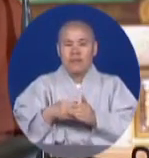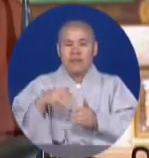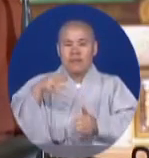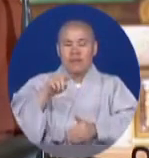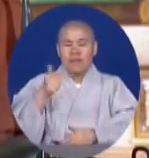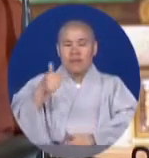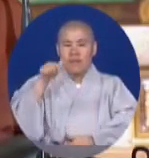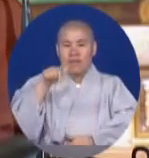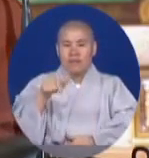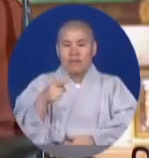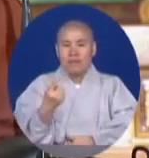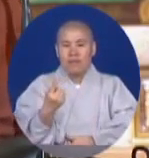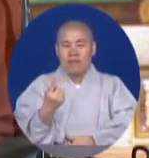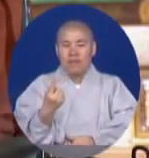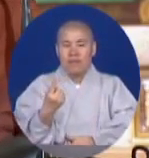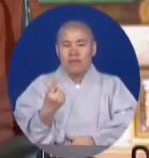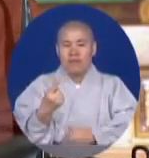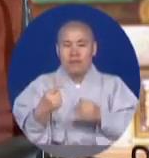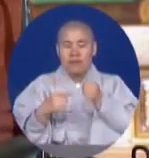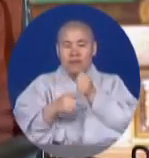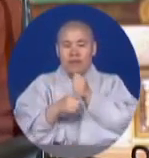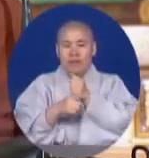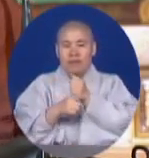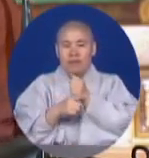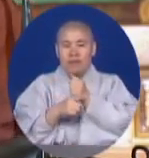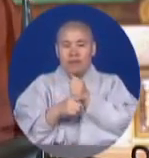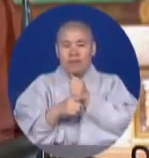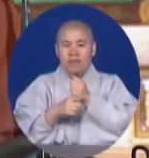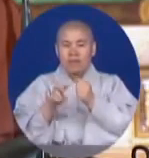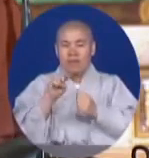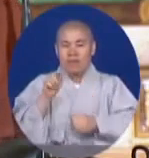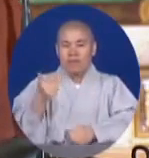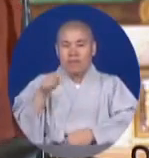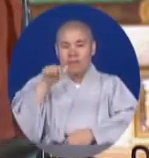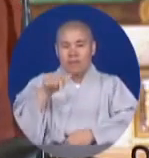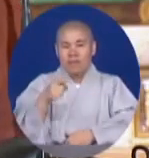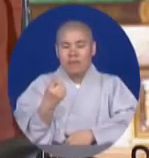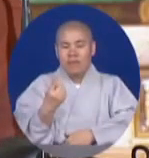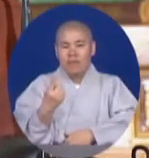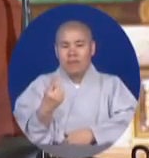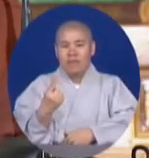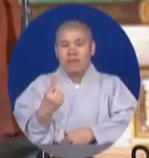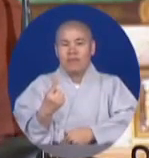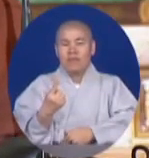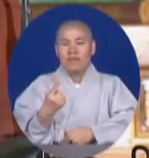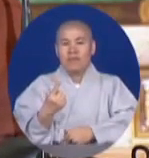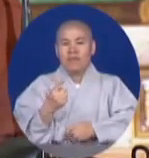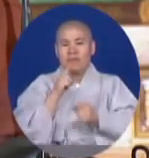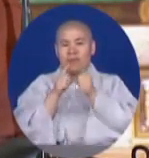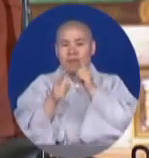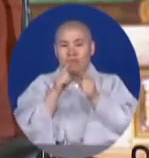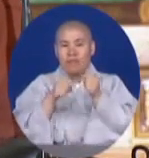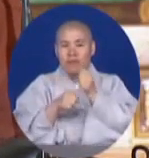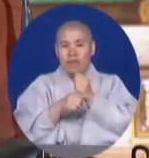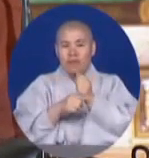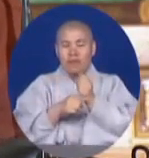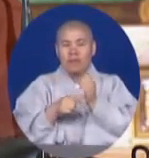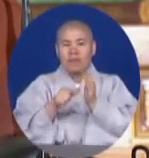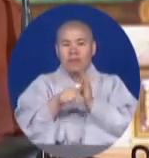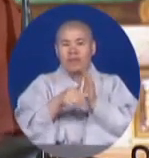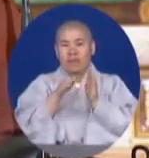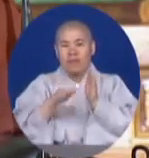천고허연 좌도량이라 천고라는 얘기는 천고 만고의 천고에 이런 말 있잖아요. 세월